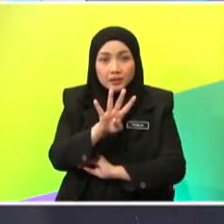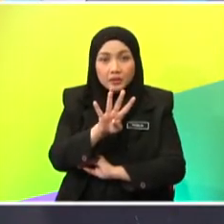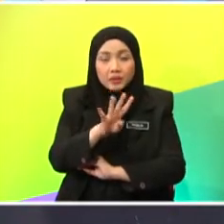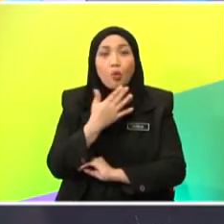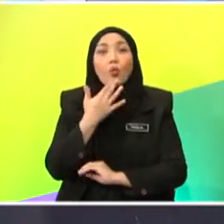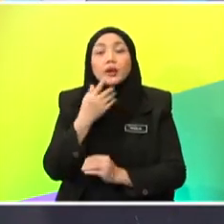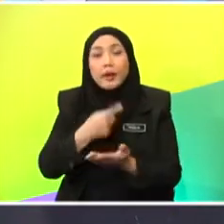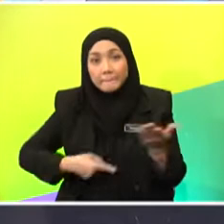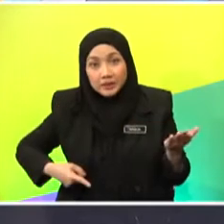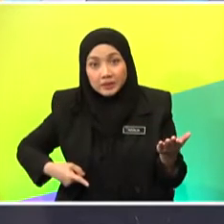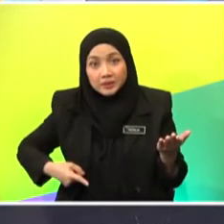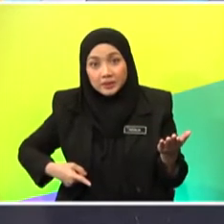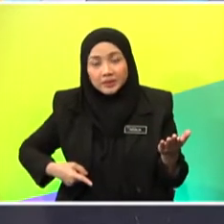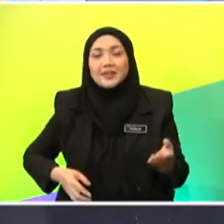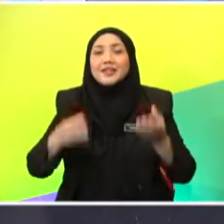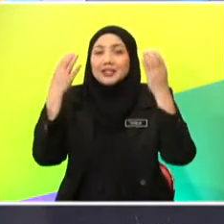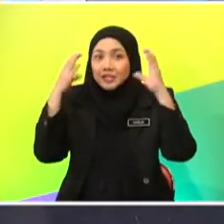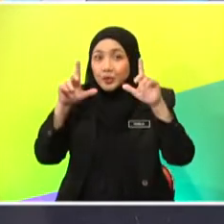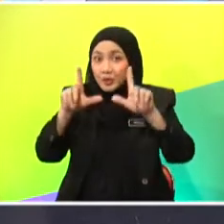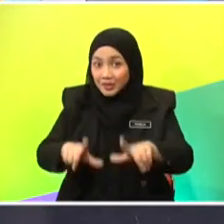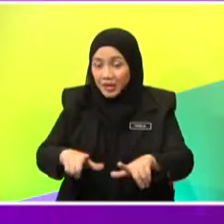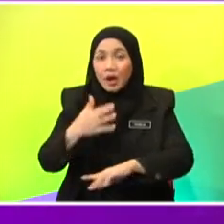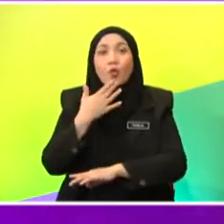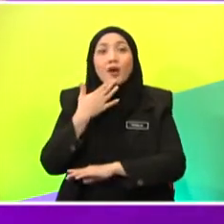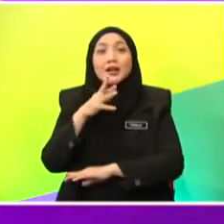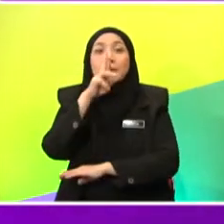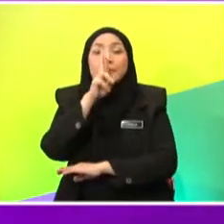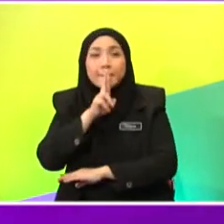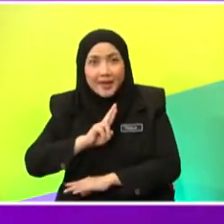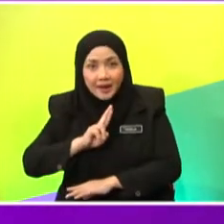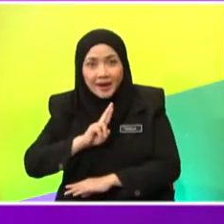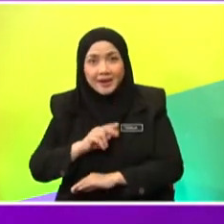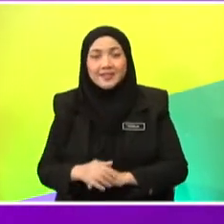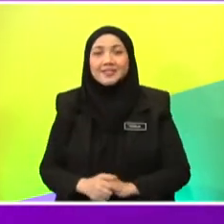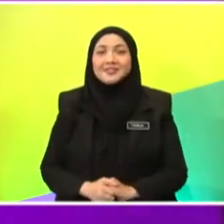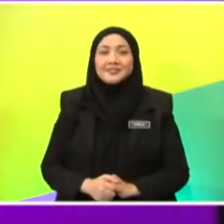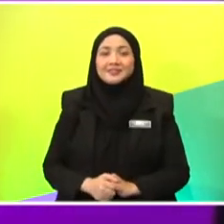keempat oke dekatkan dengan warna merah oke